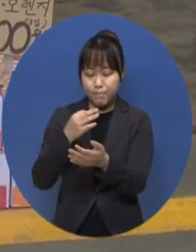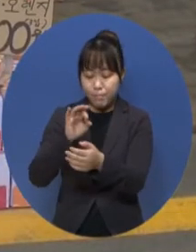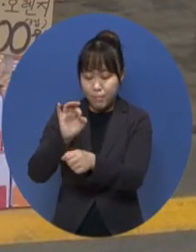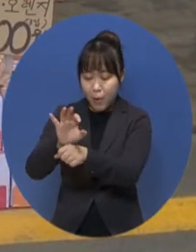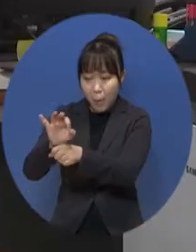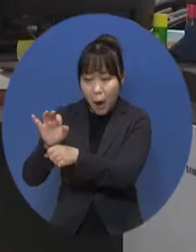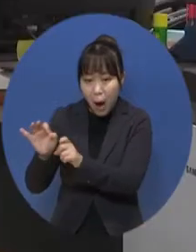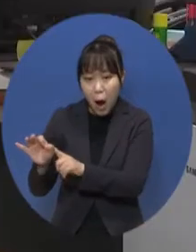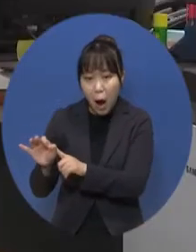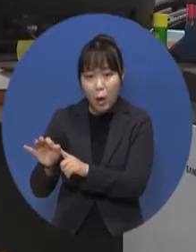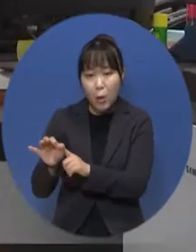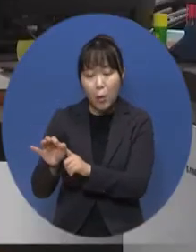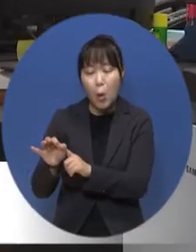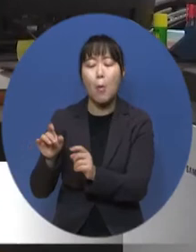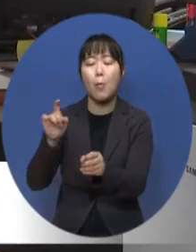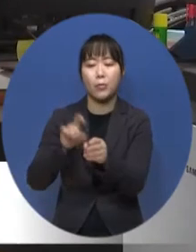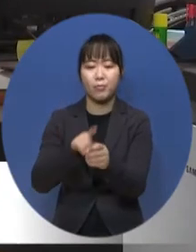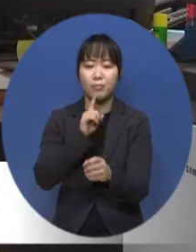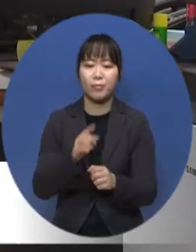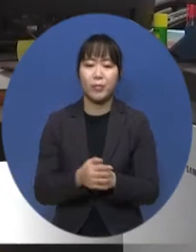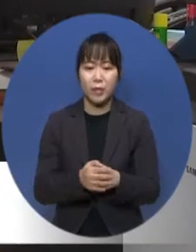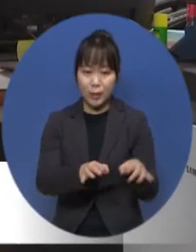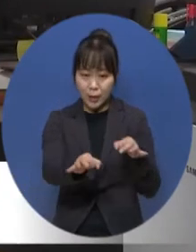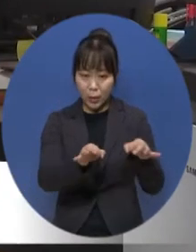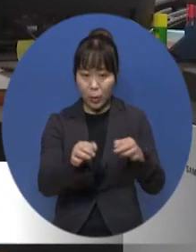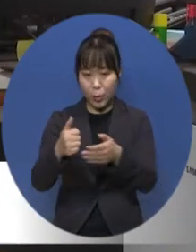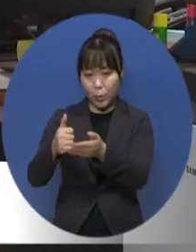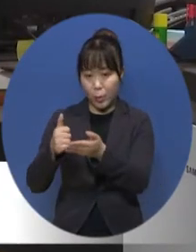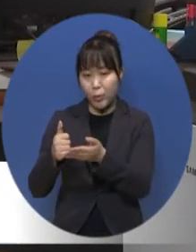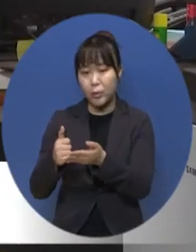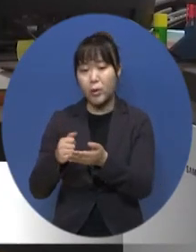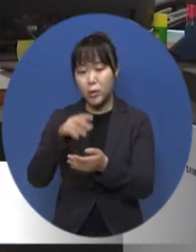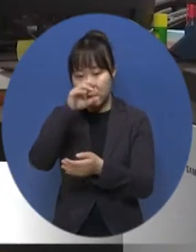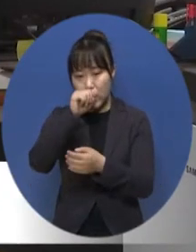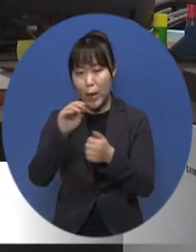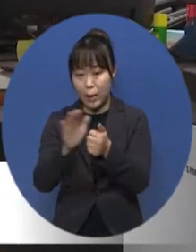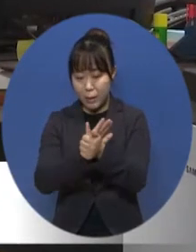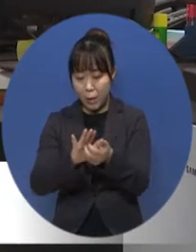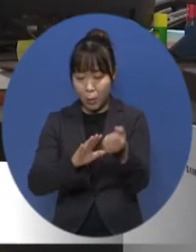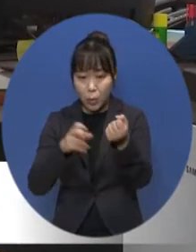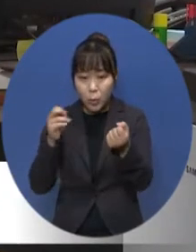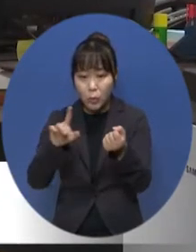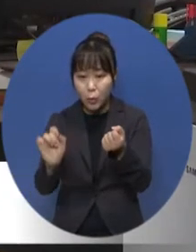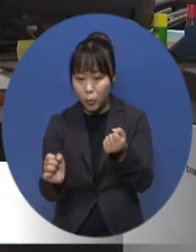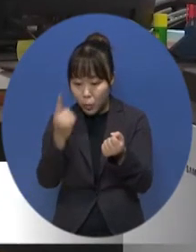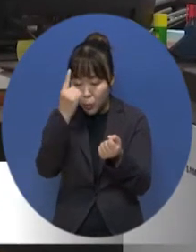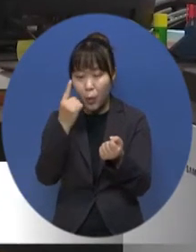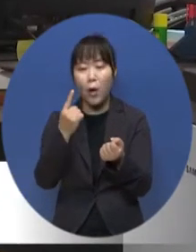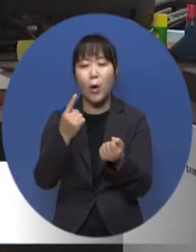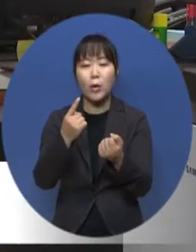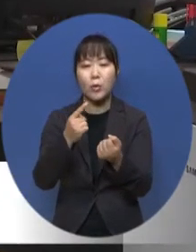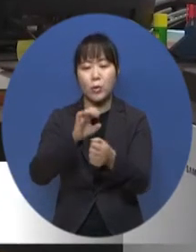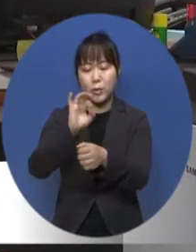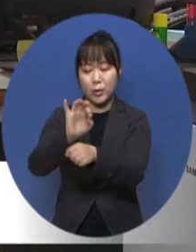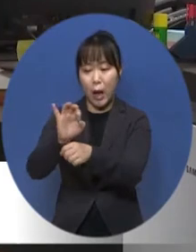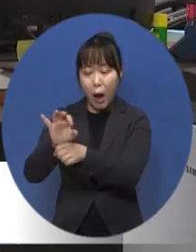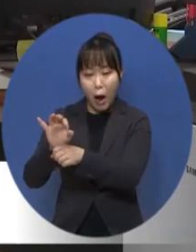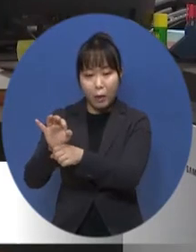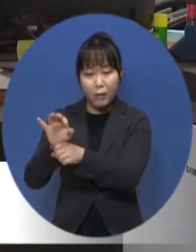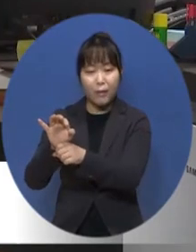마련됐습니다. 시장과 또 고객분들이 조업이나 혜택을 입고 또 그거로 인해서 소비가 더 많이